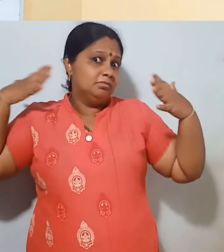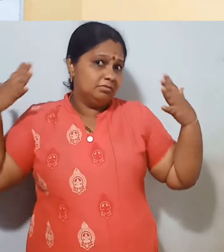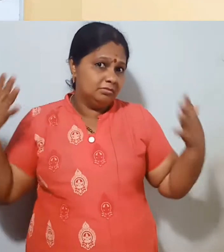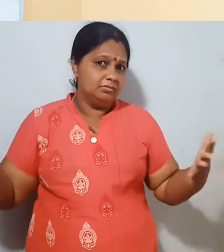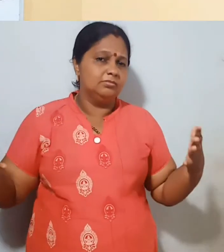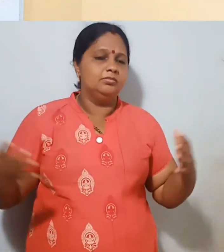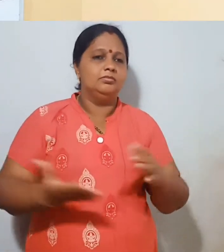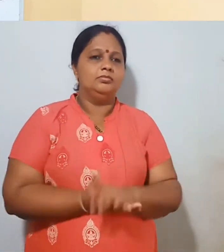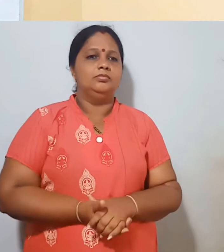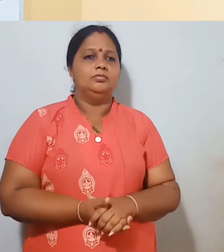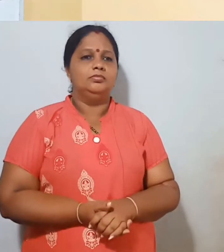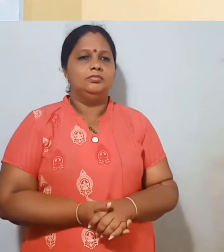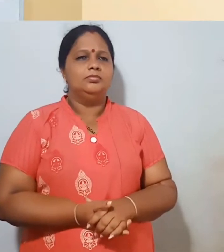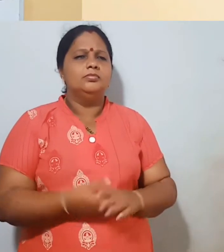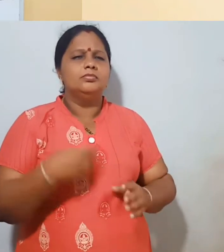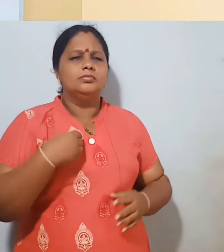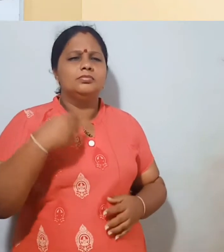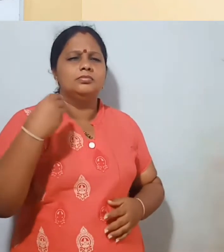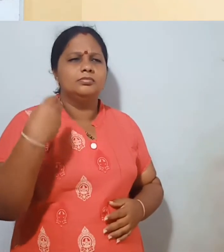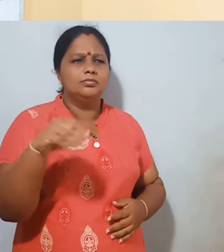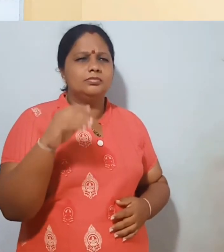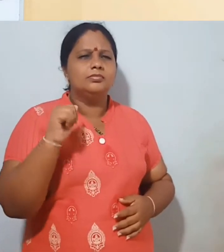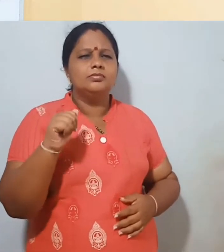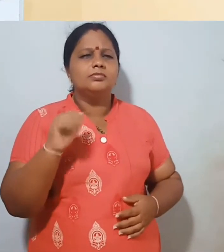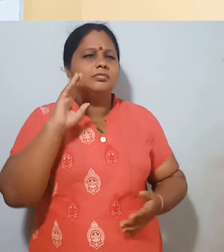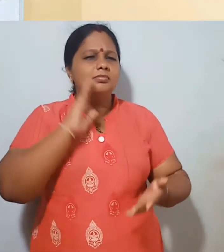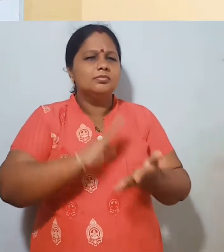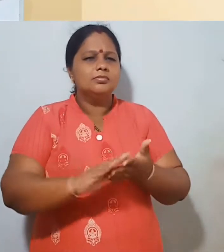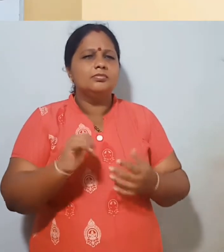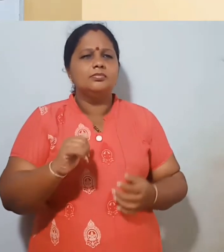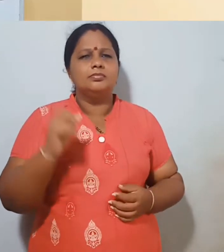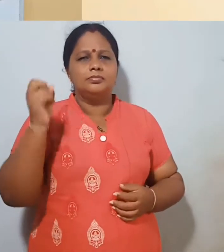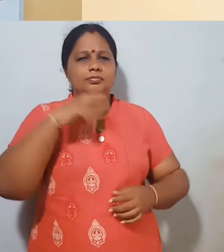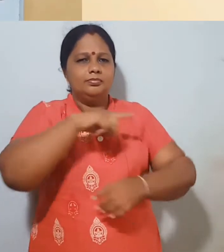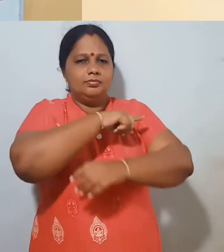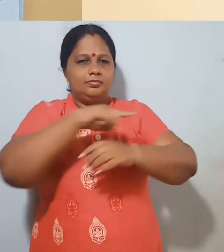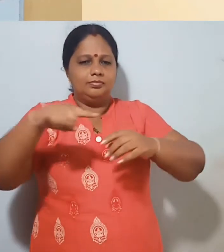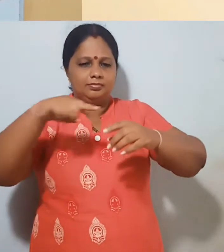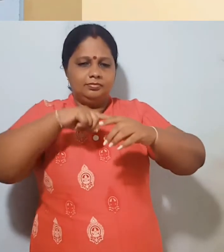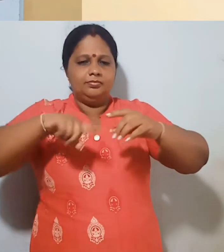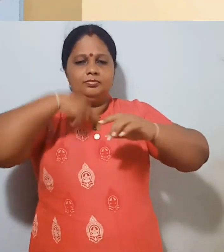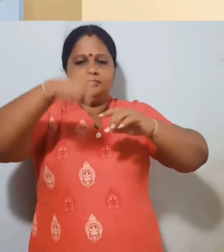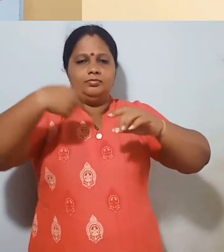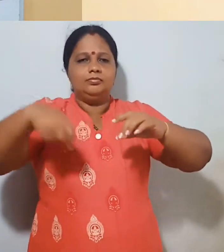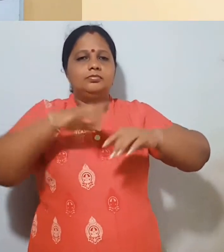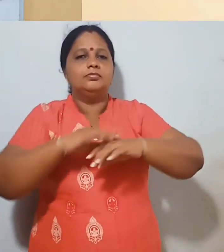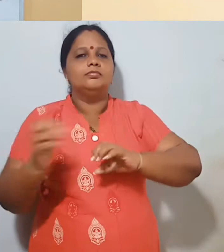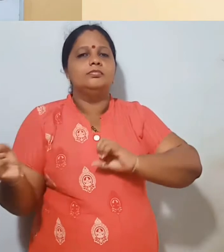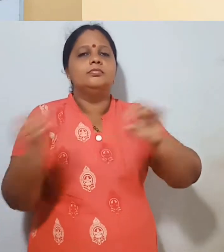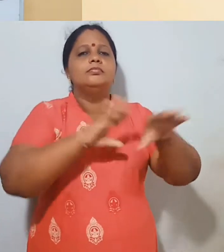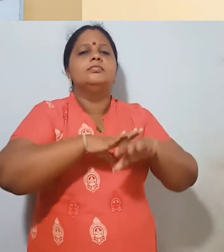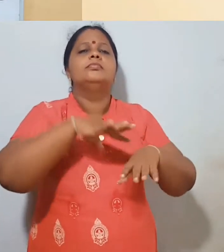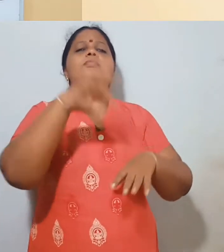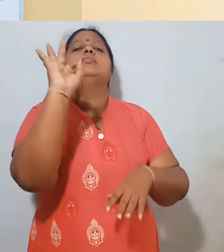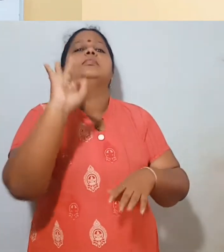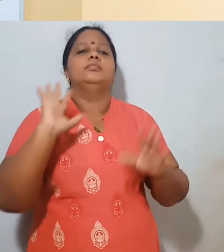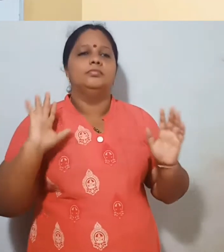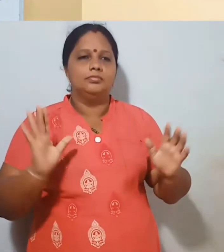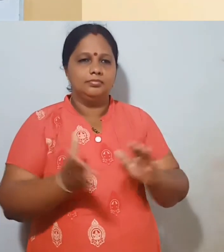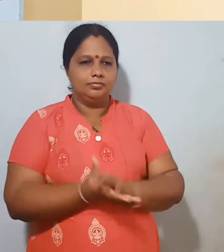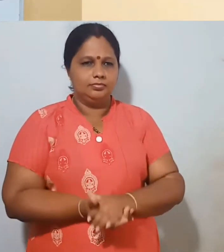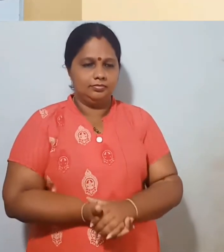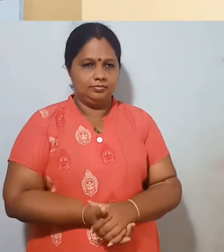அப்ப இந்த இடத்துல சிம்பிளா ஒரு சின்ன ஒரு முதலுதவியாக இடத்துல இதை ஆடாம அசையாம வச்சு ஒரு துண்டை மேலையும் கீழையும் வச்சு